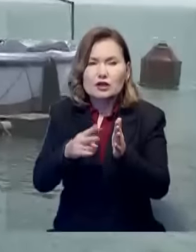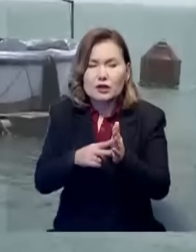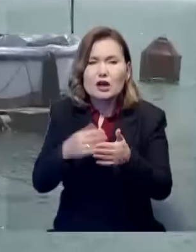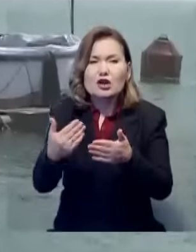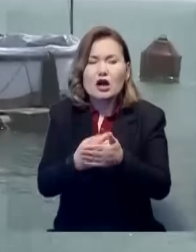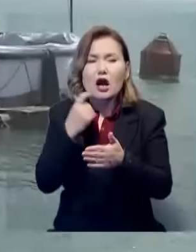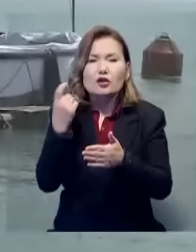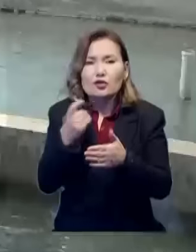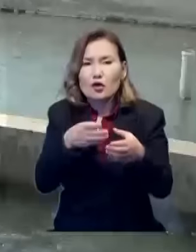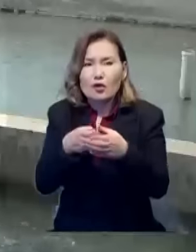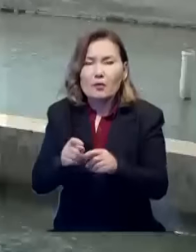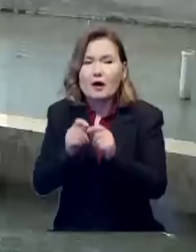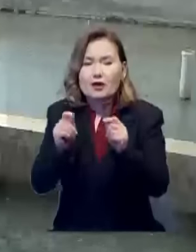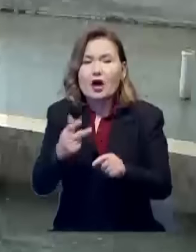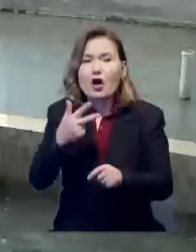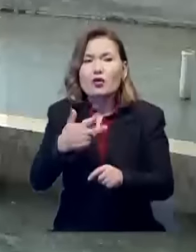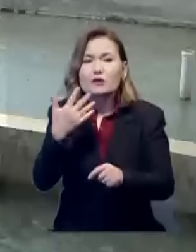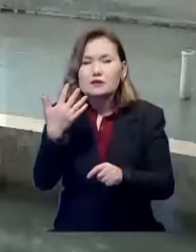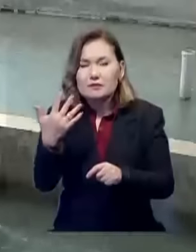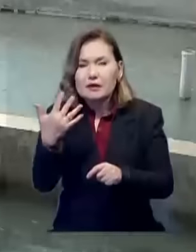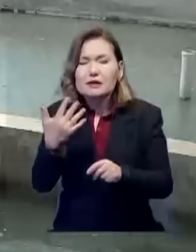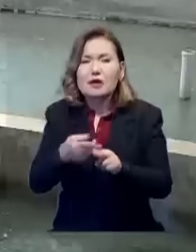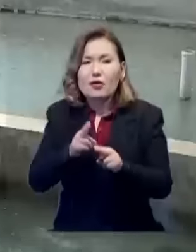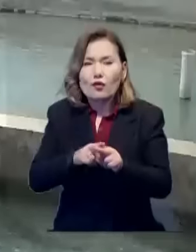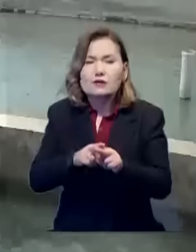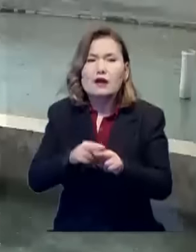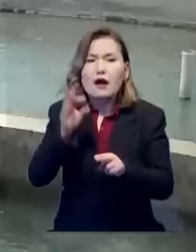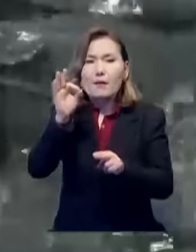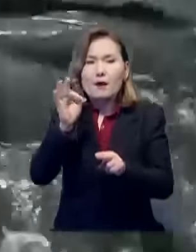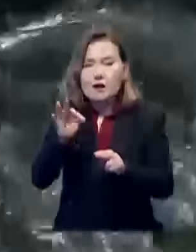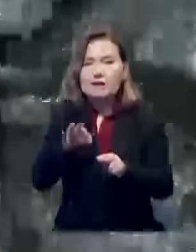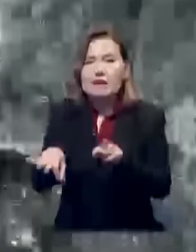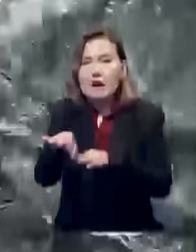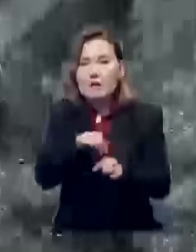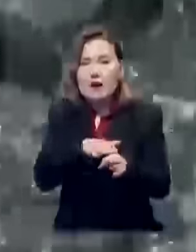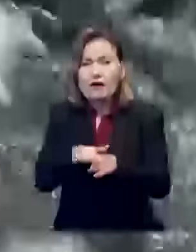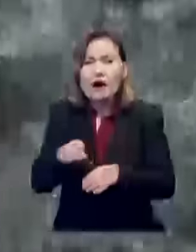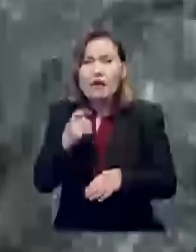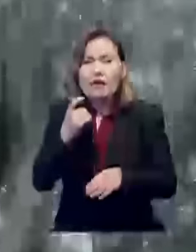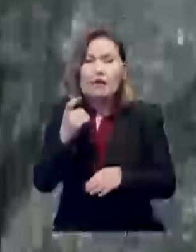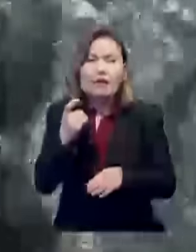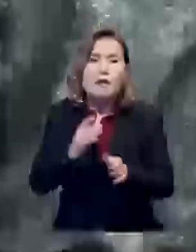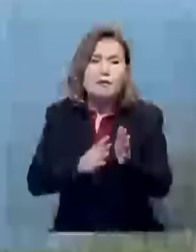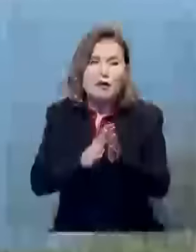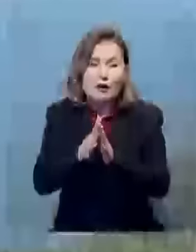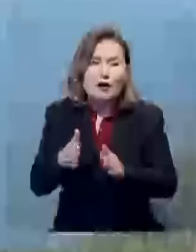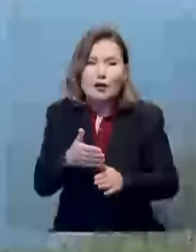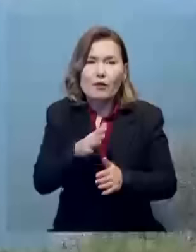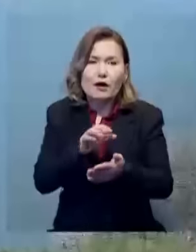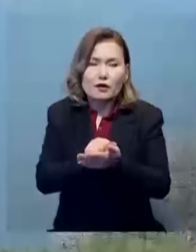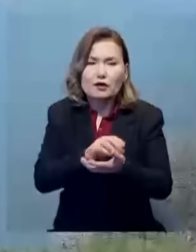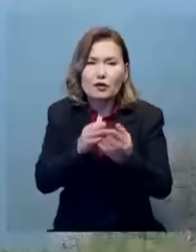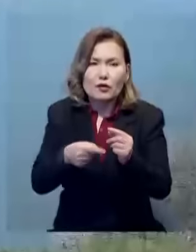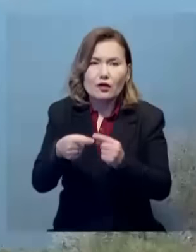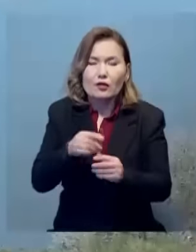шаруашылық ашылды. Оның 35-і ауыл аманаты жобасы аясында іске асырылып, балық өсірушілер саны 127-ден 224-ке